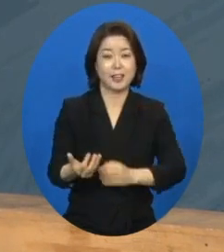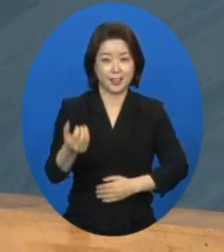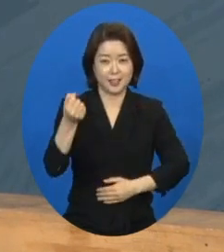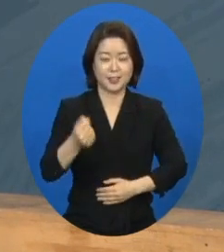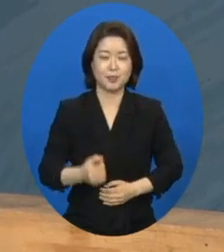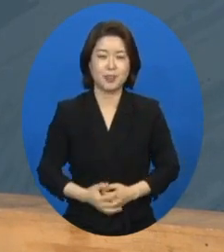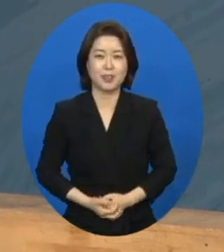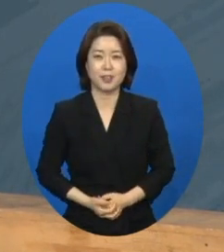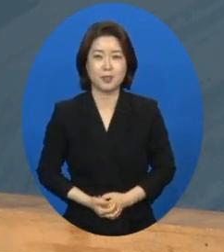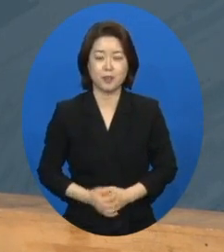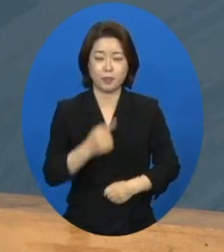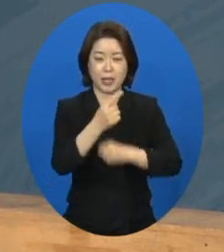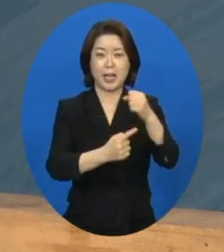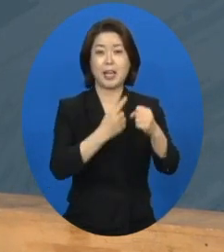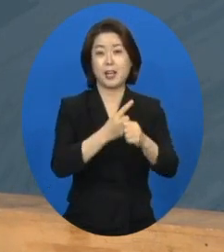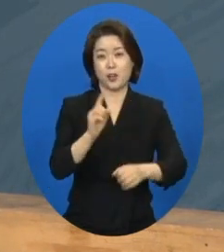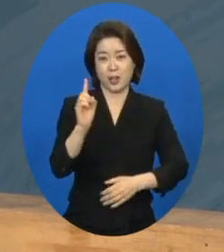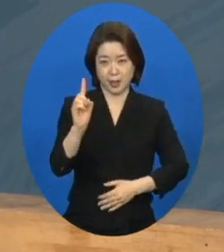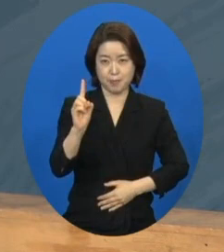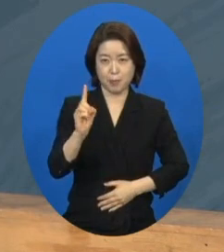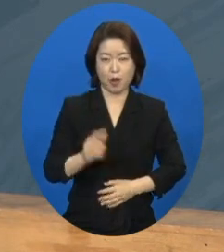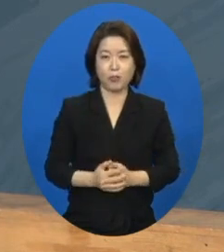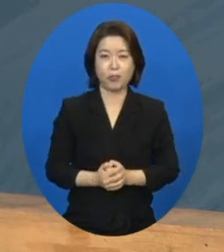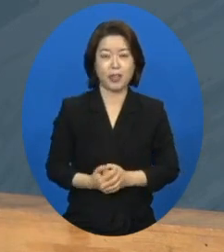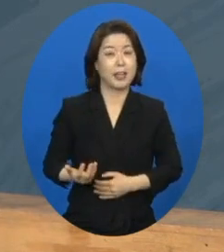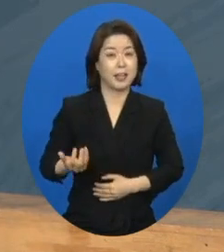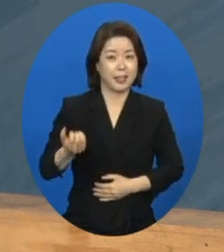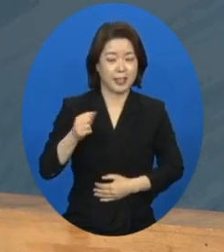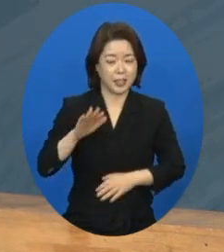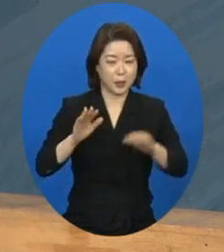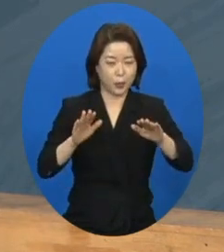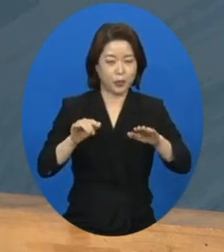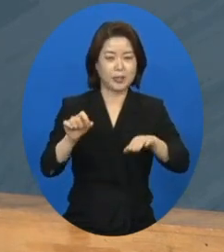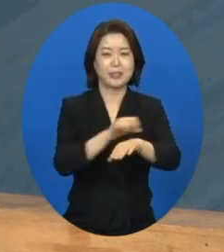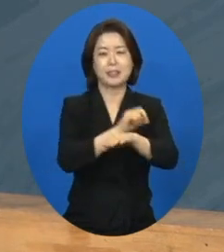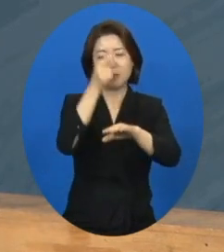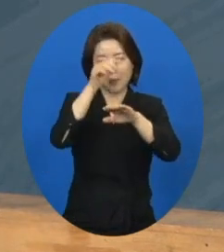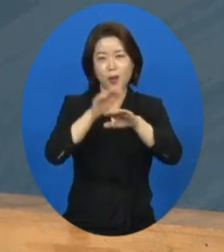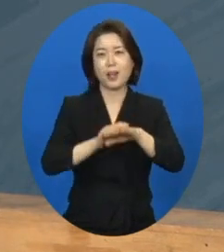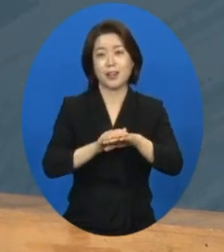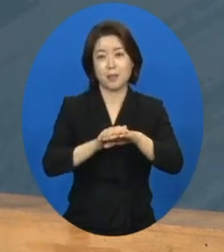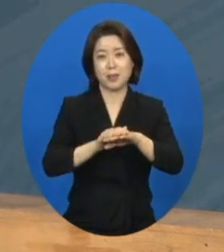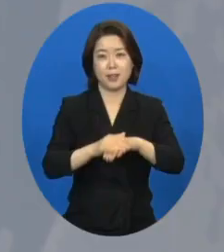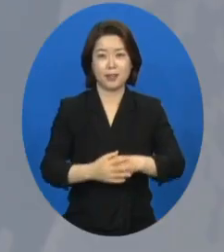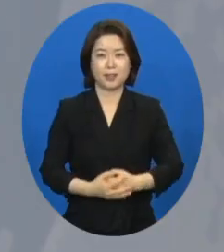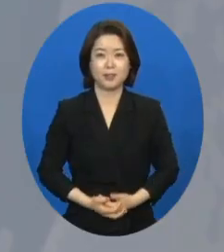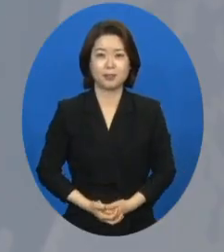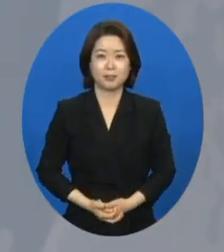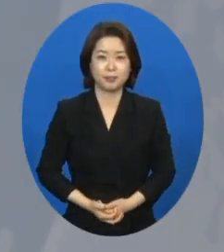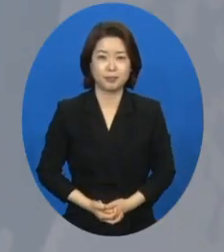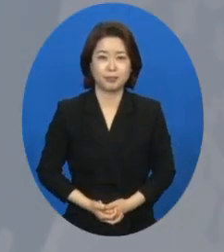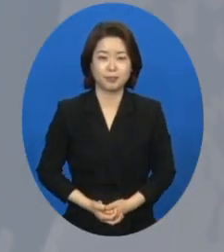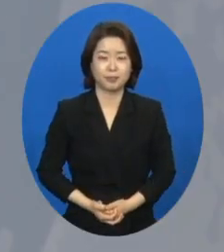같습니다. 1년에 한 번 가지는 특별한 예배입니다.